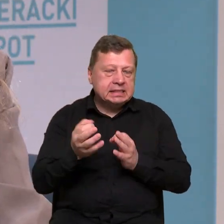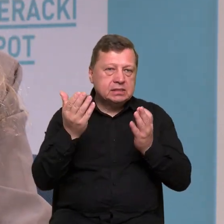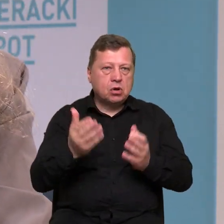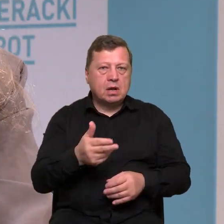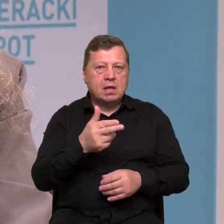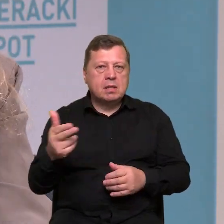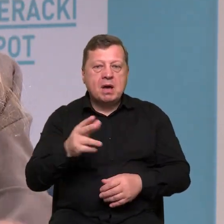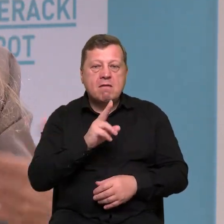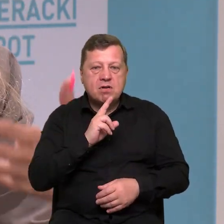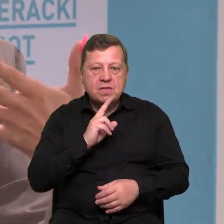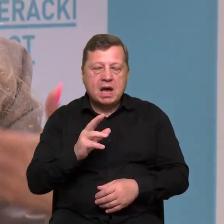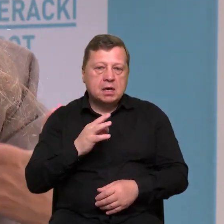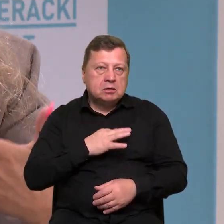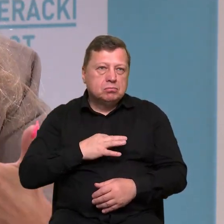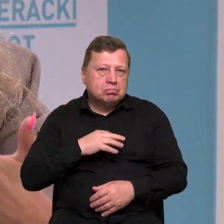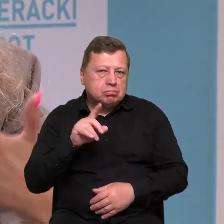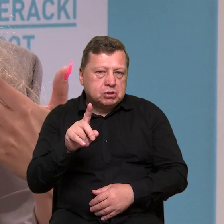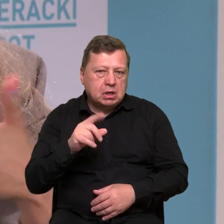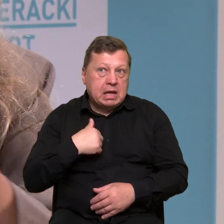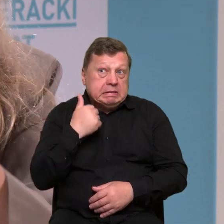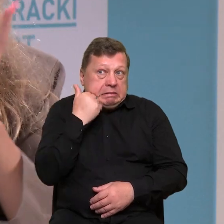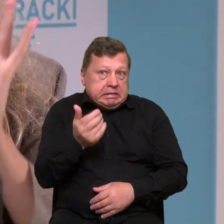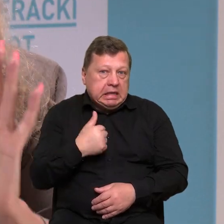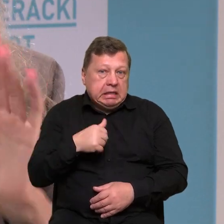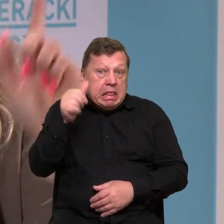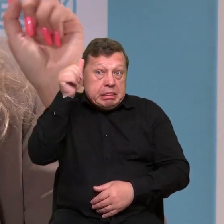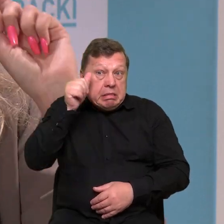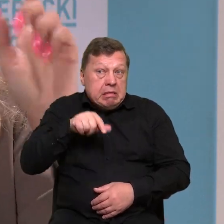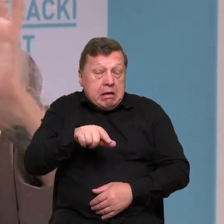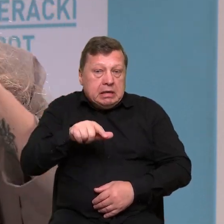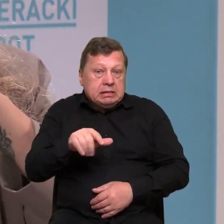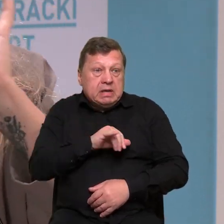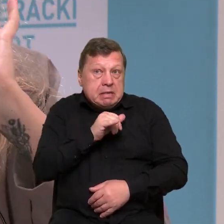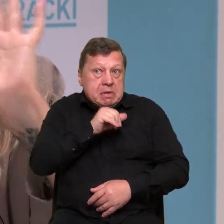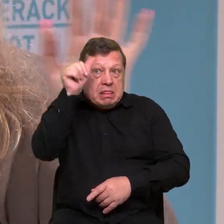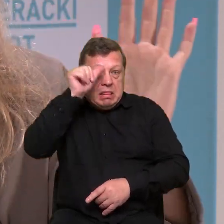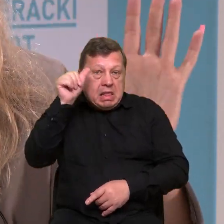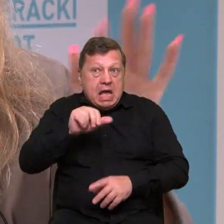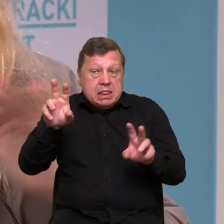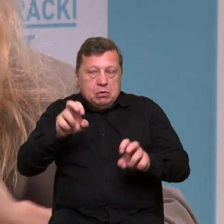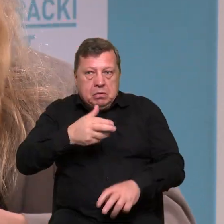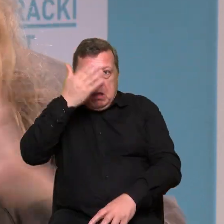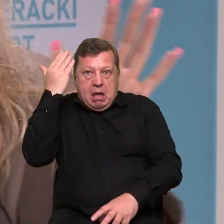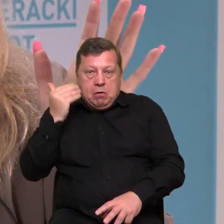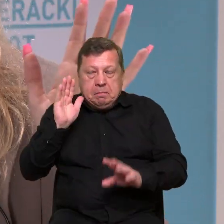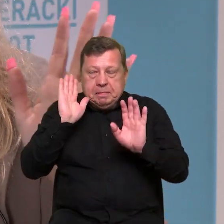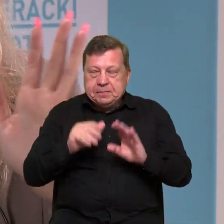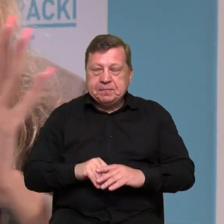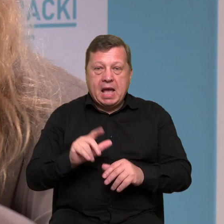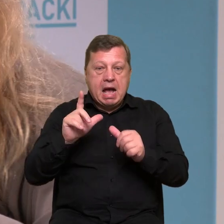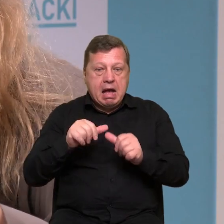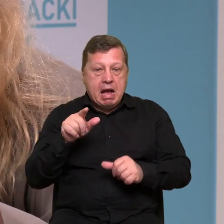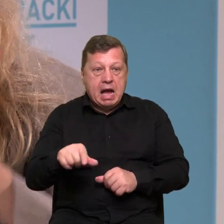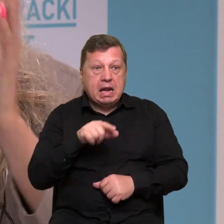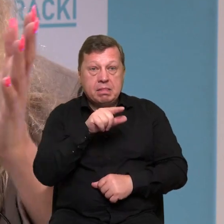wodzie. Przykro mi, że teraz wstyd mi, że nie umiem nazwać imion i nazwisk i tytułów. Ale